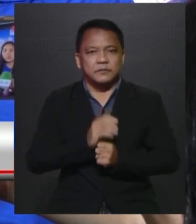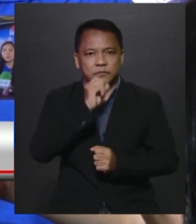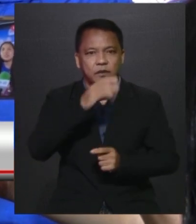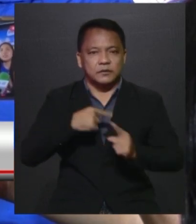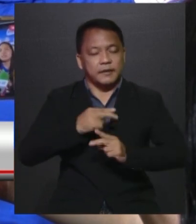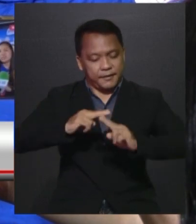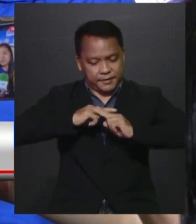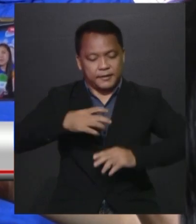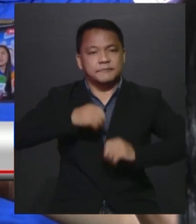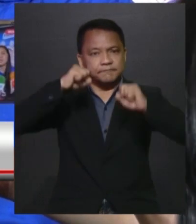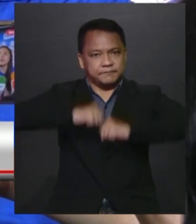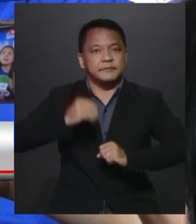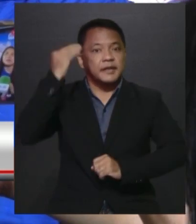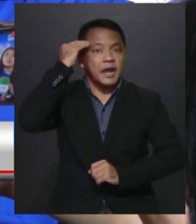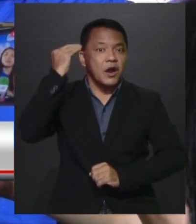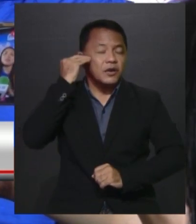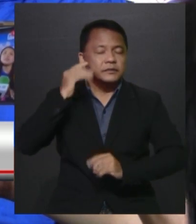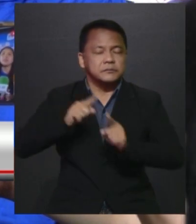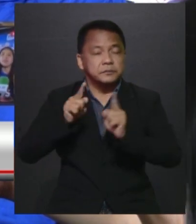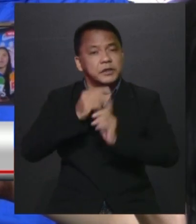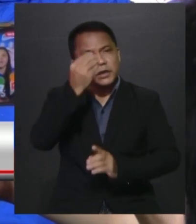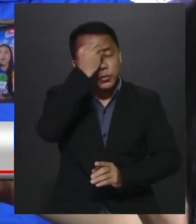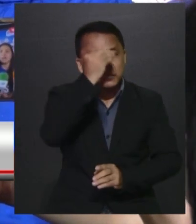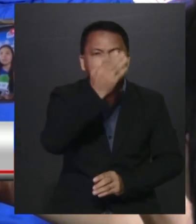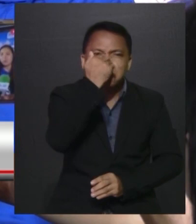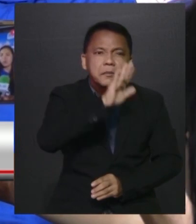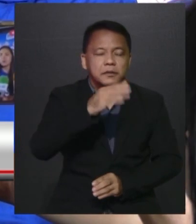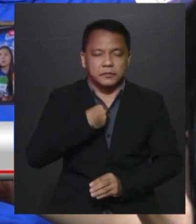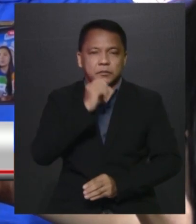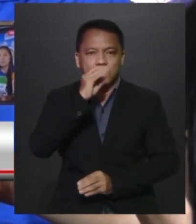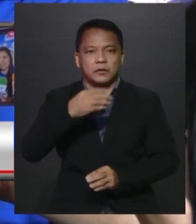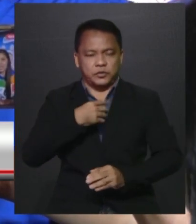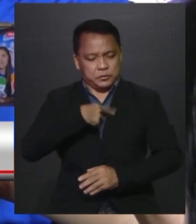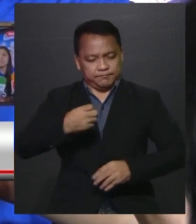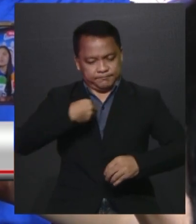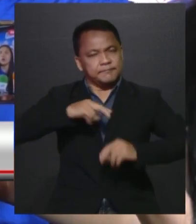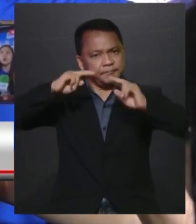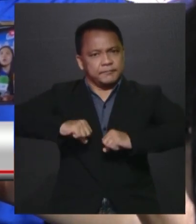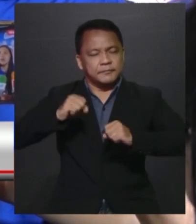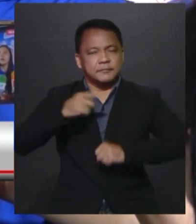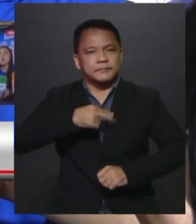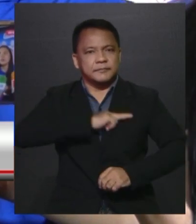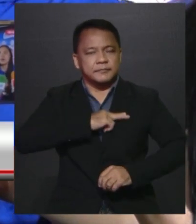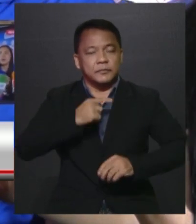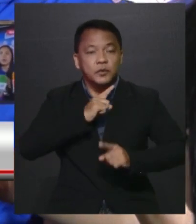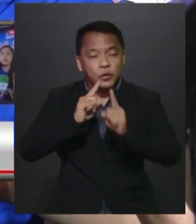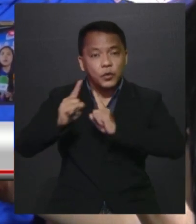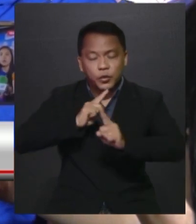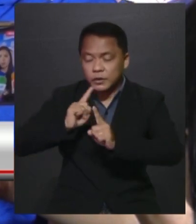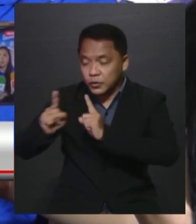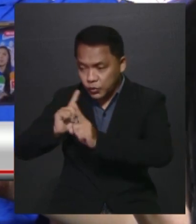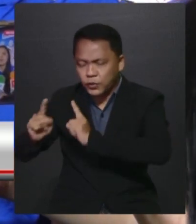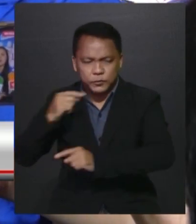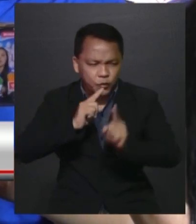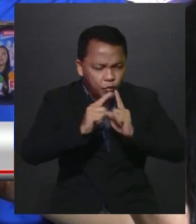เป็นส่วนตัวเลยที่ตัดสินใจไปเกาหลีแล้วทำไมถึงไม่ไปที่อื่นอะไรเงี้ยอันนี้อยากจะบอกว่าชมเป็นคนตัดสินใจเองแล้วก็ถามว่าคุยกับหลายๆคนไหม